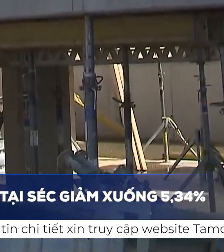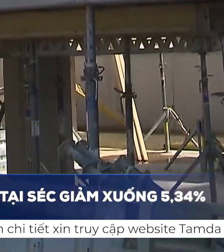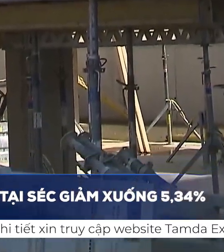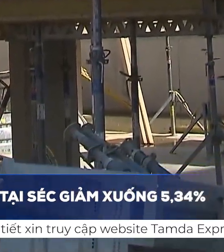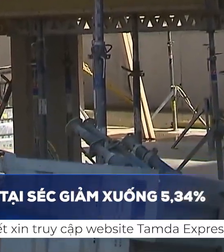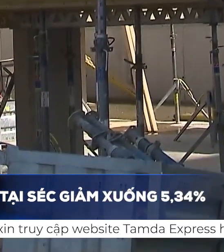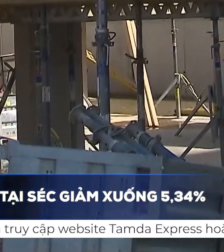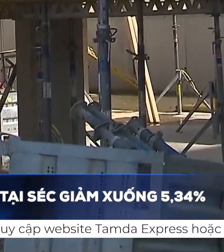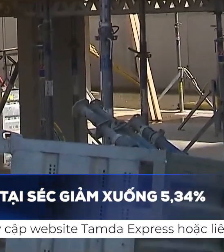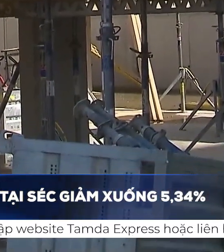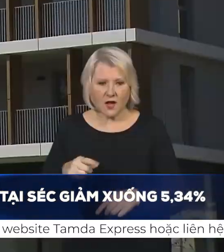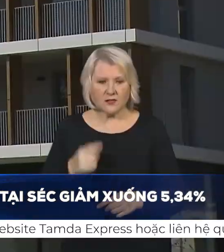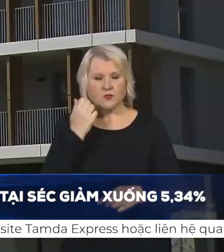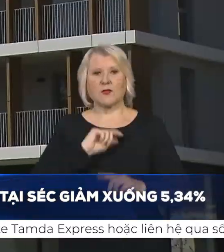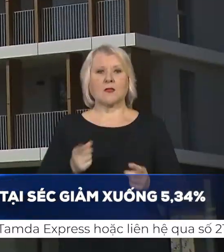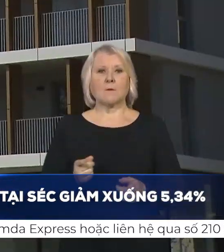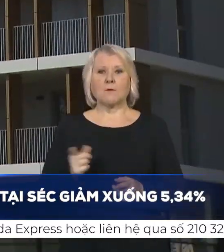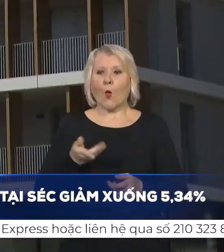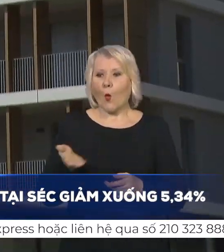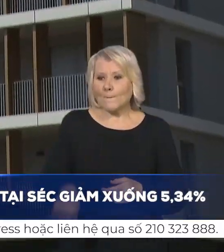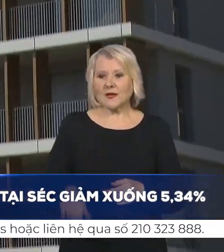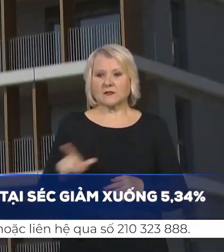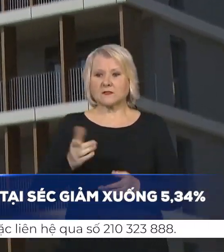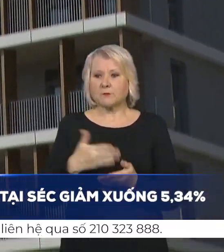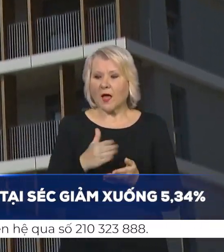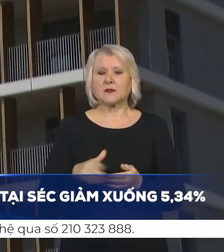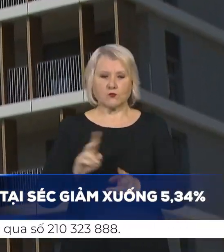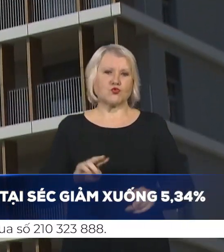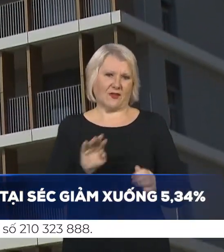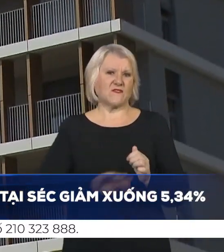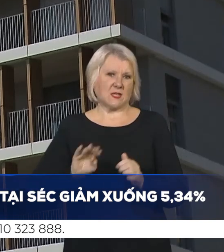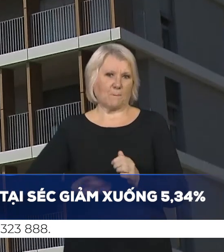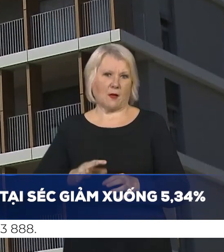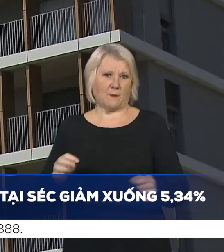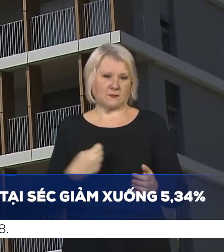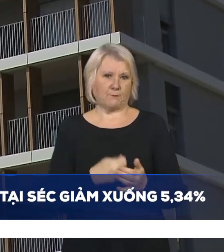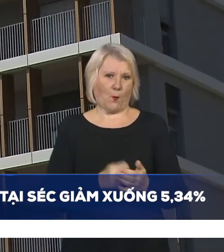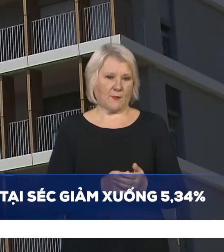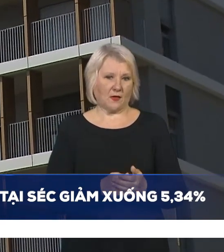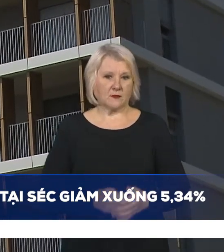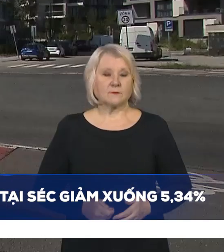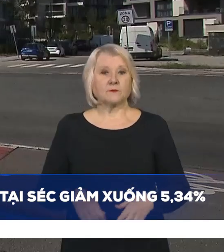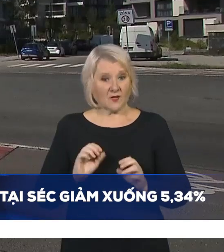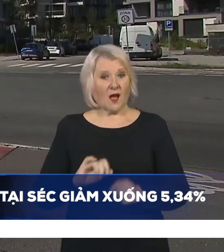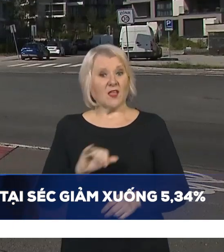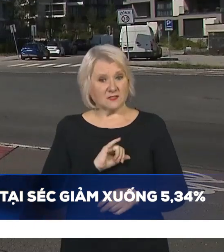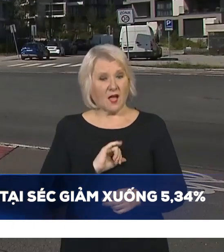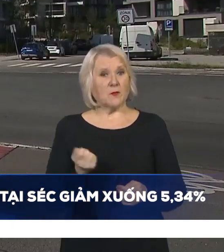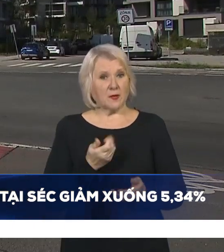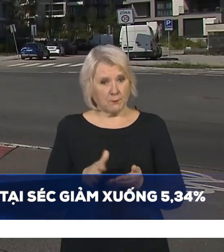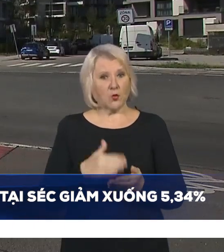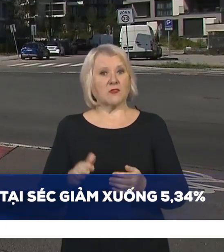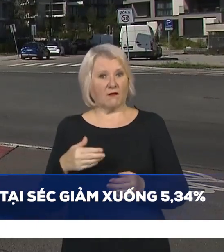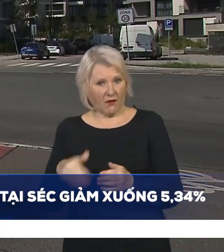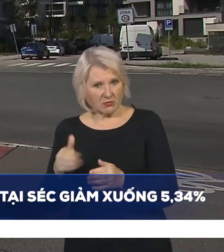giảm 0,68%. Ngoài ra, Ngân hàng Trung ương đã giảm lãi suất cơ bản 2,5% xuống mức 4,25%. Đối với khoản vay thế